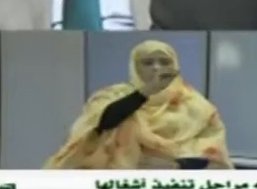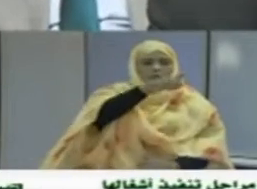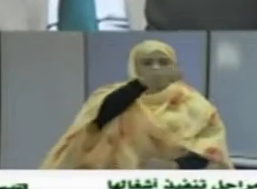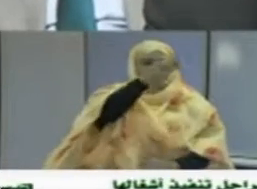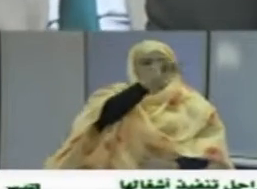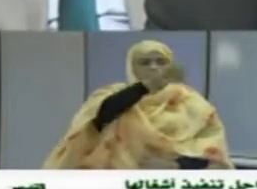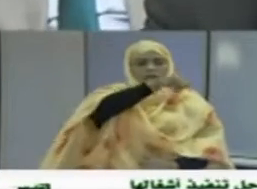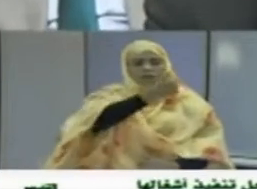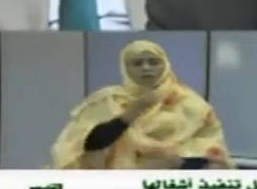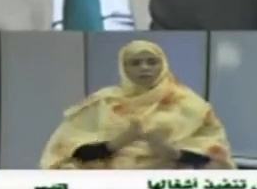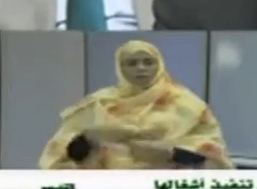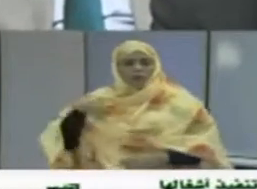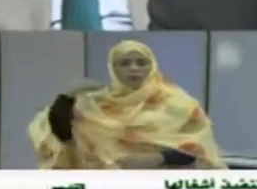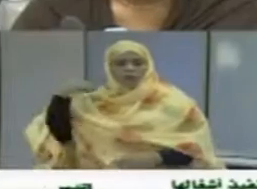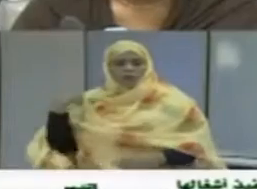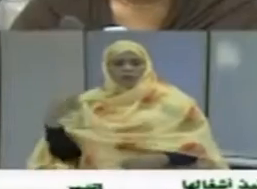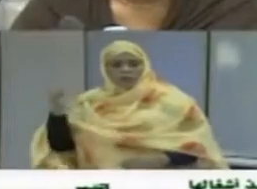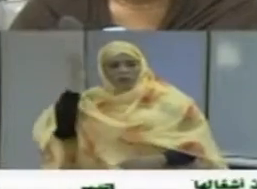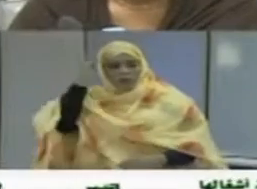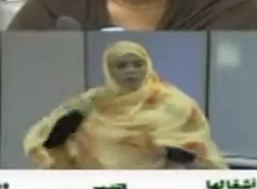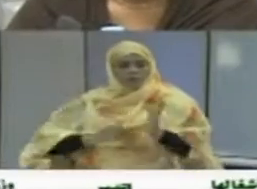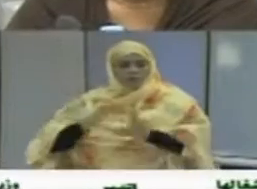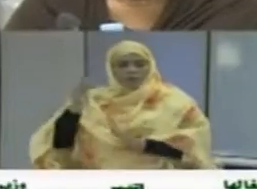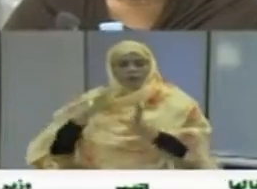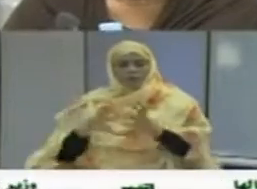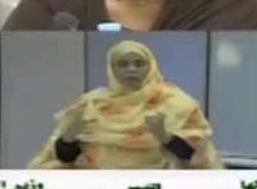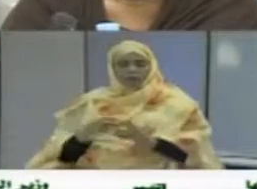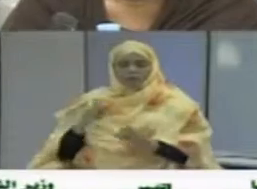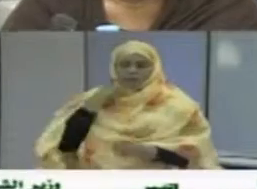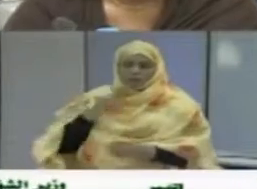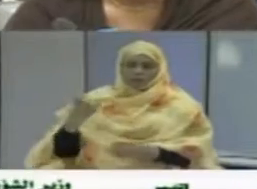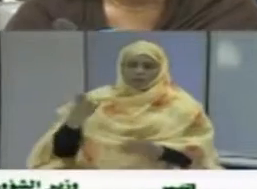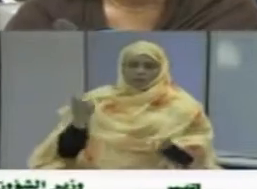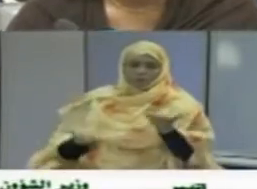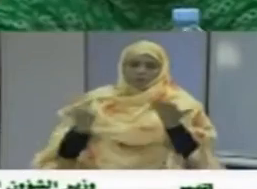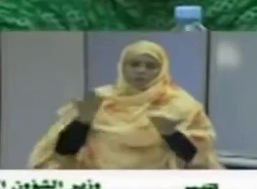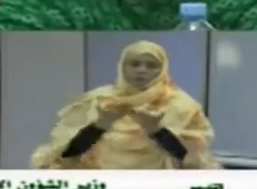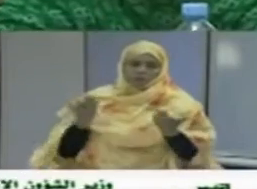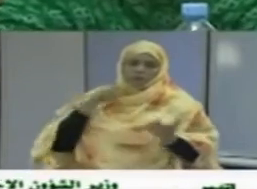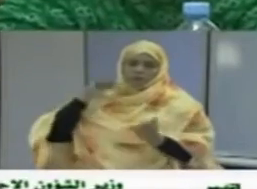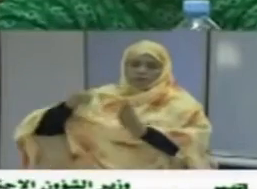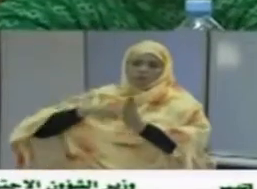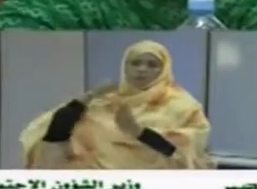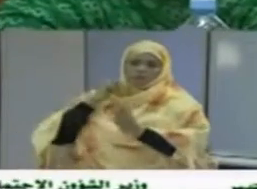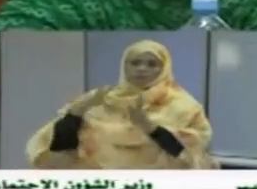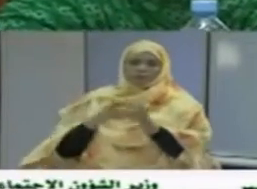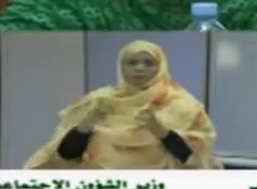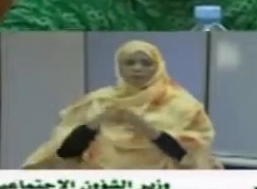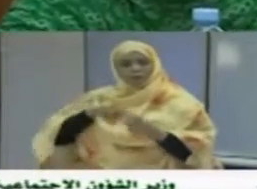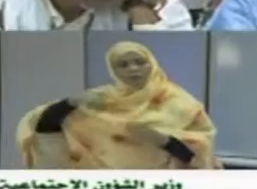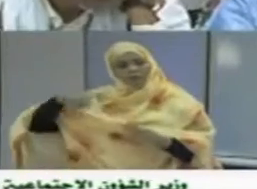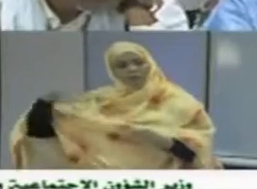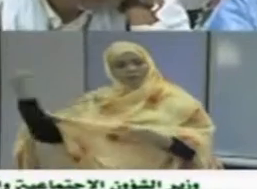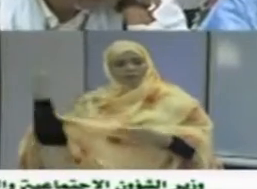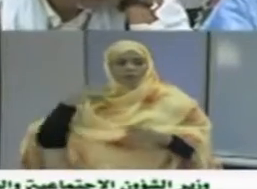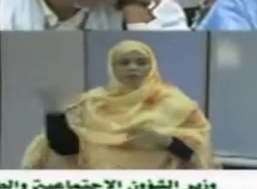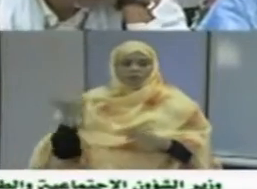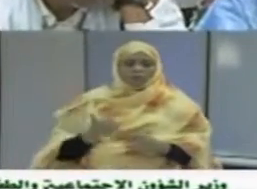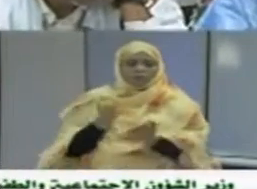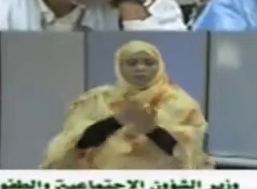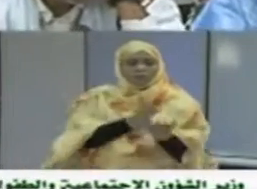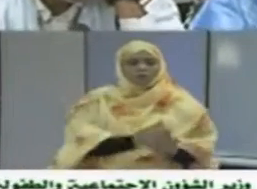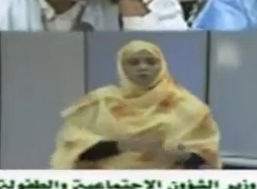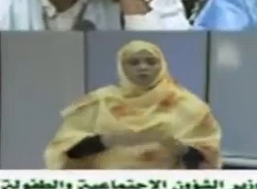وزير التعليم العالي والبحث العلمي السيد سيدي السالم مشروع ميزانيته أمام النواب شارحا أهم بنودها. وقد بلغ